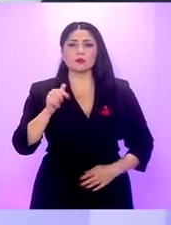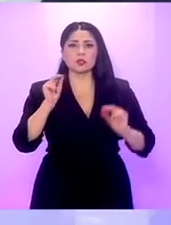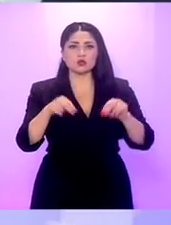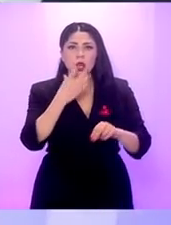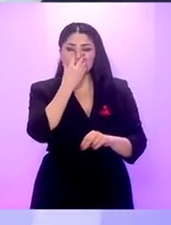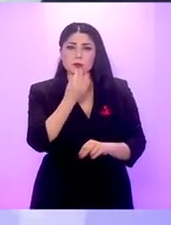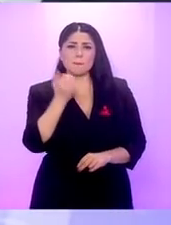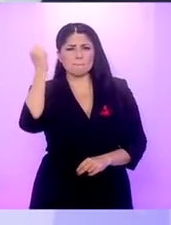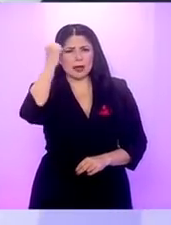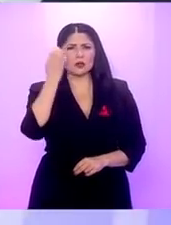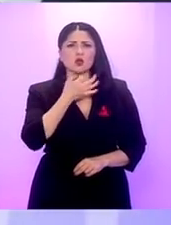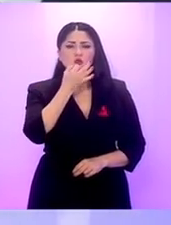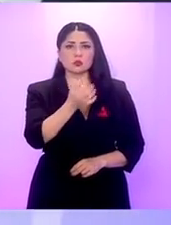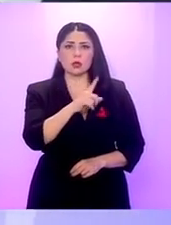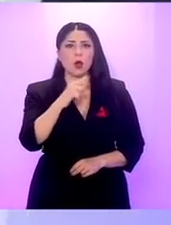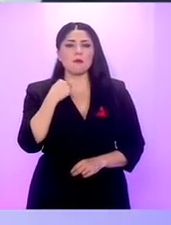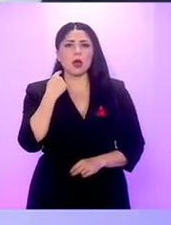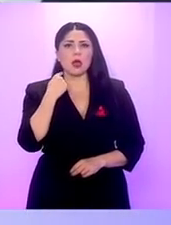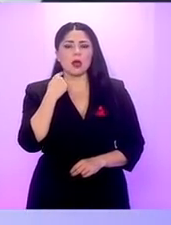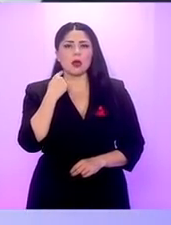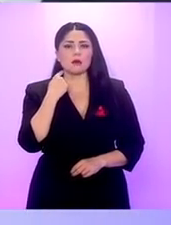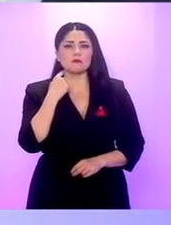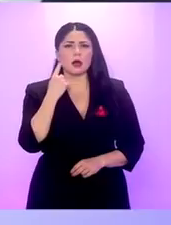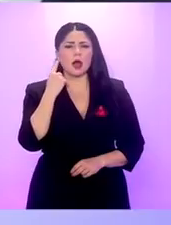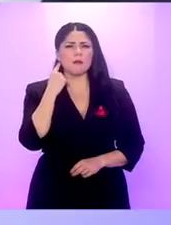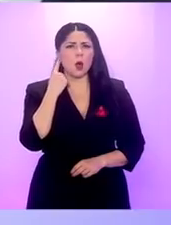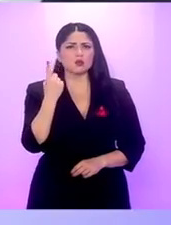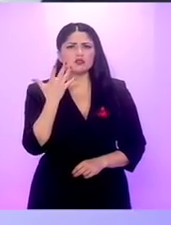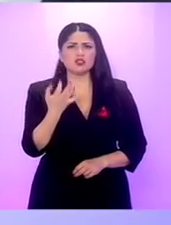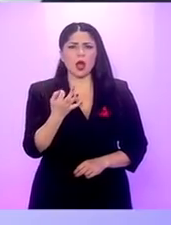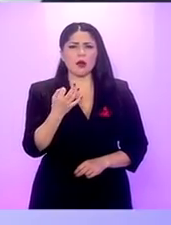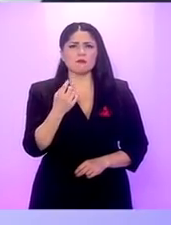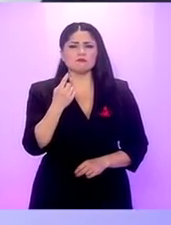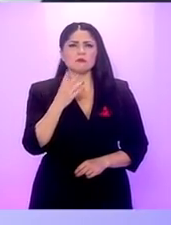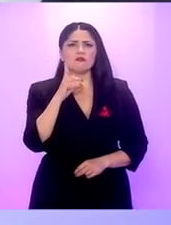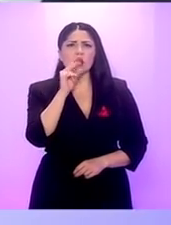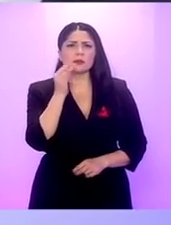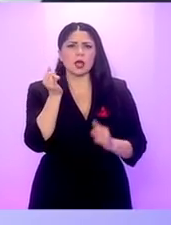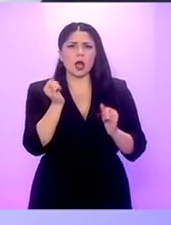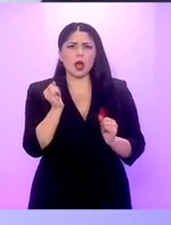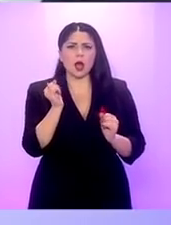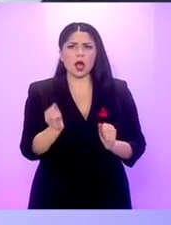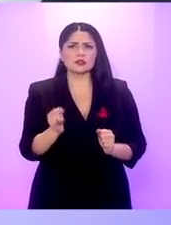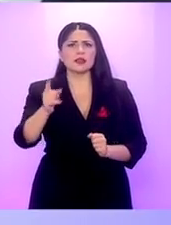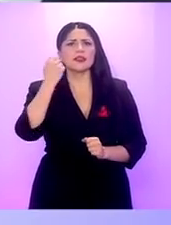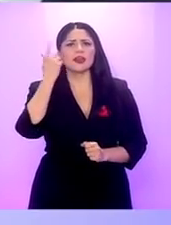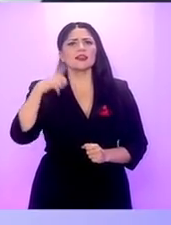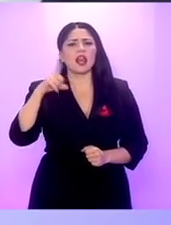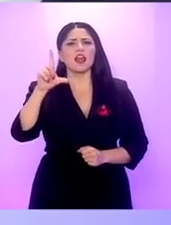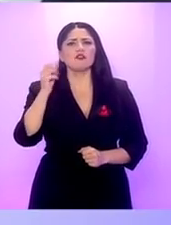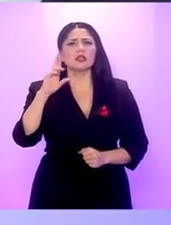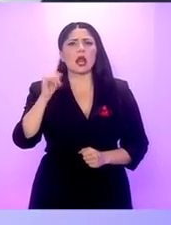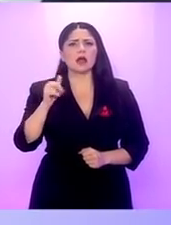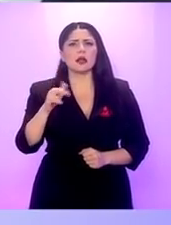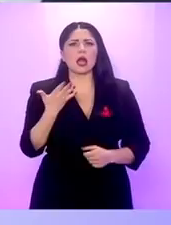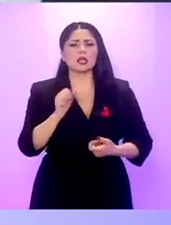Îmi pare rău că o spun, dar n-am mai auzit asemenea exprimări pe care le-am auzit astăzi la Vlad Voiculescu de la domnul Liviu Dragnea, care se